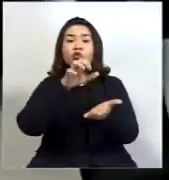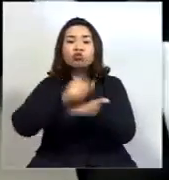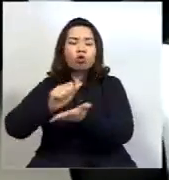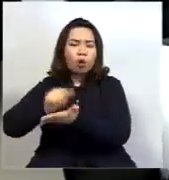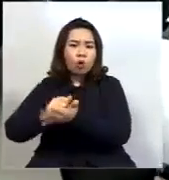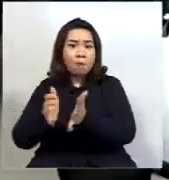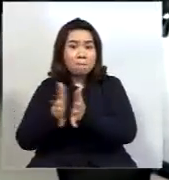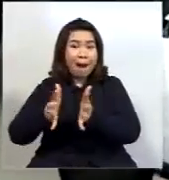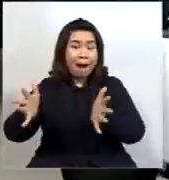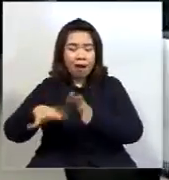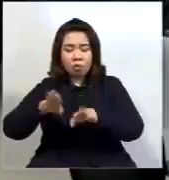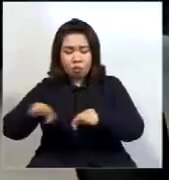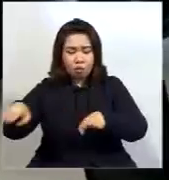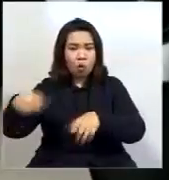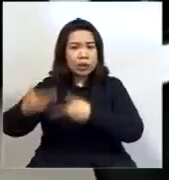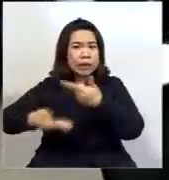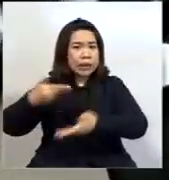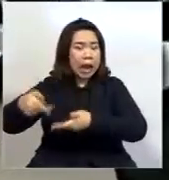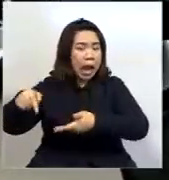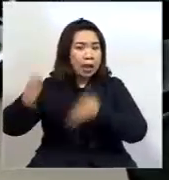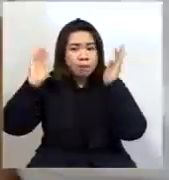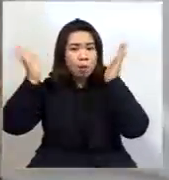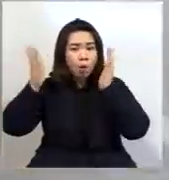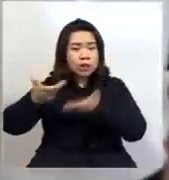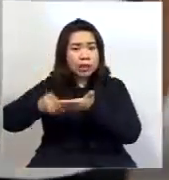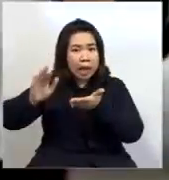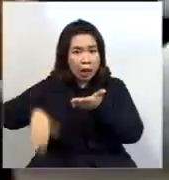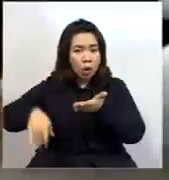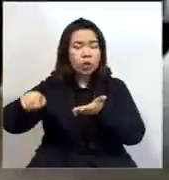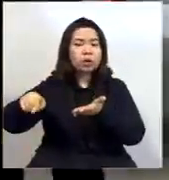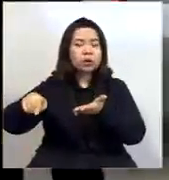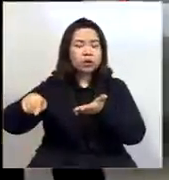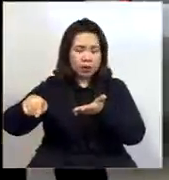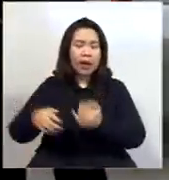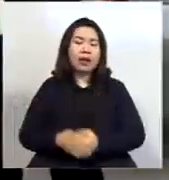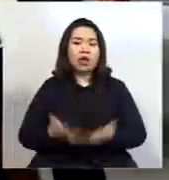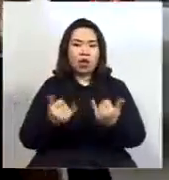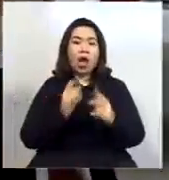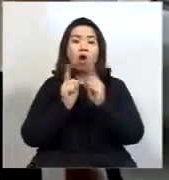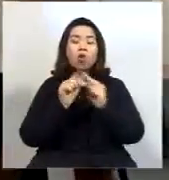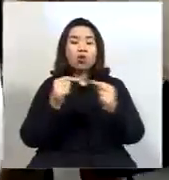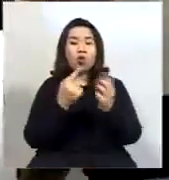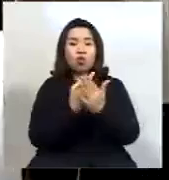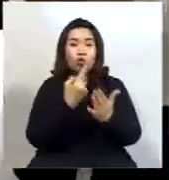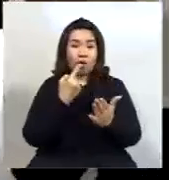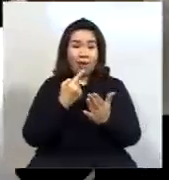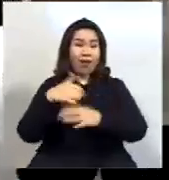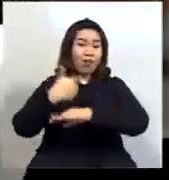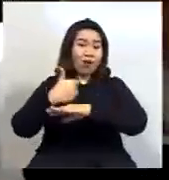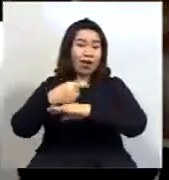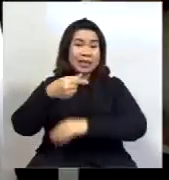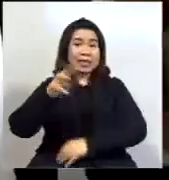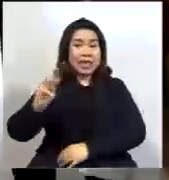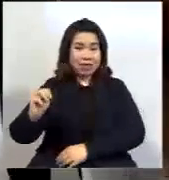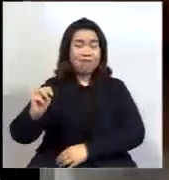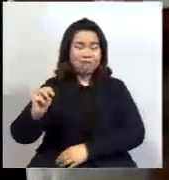รถเยอะกว่าจำนวนรถที่ขายในช่วงจัดโปรโมชั่นลดราคาซึ่งจากการพูดคุยกับตัวแทนของ GM และทางเชฟโรเล็ต